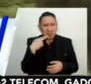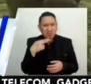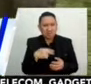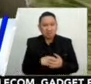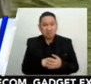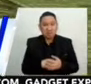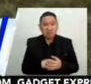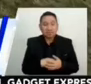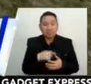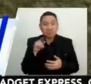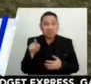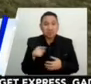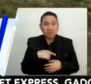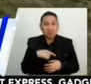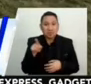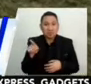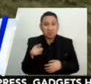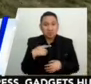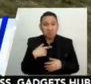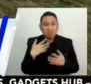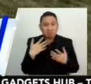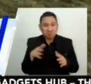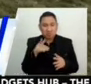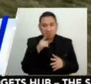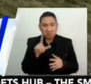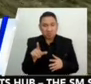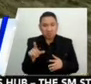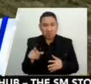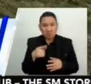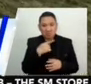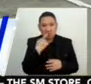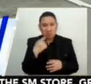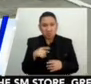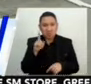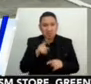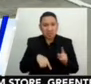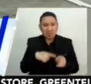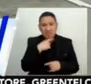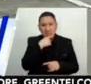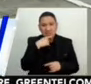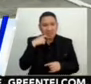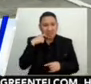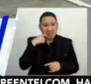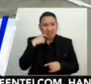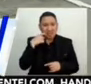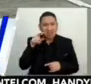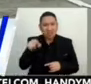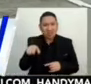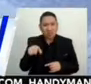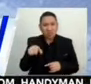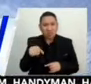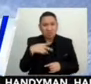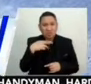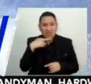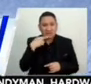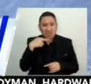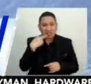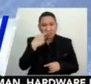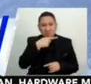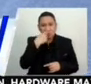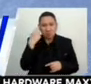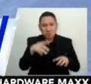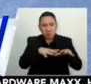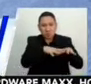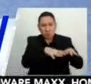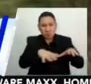na yun nga lang hindi rin nila mapat Tuyo ang palay dahil nga pay ang ulan kaya Heto tinakpan muna ng trapal sa kalsada gaya